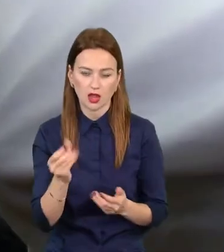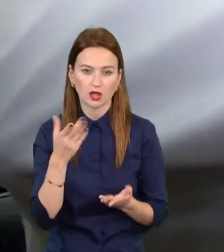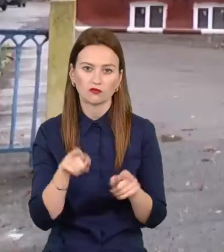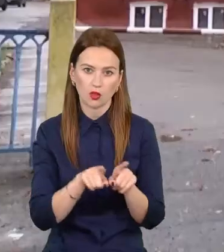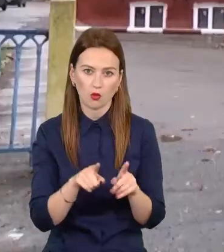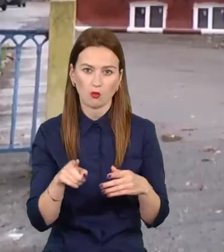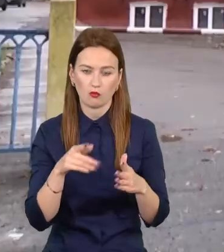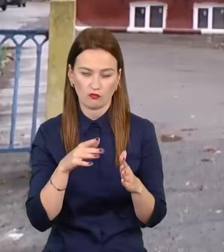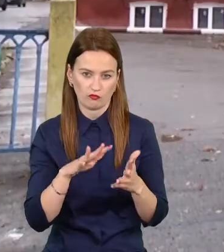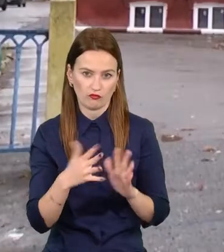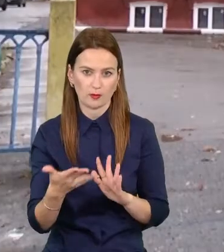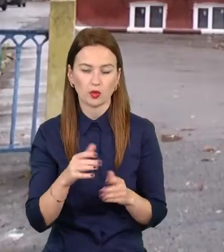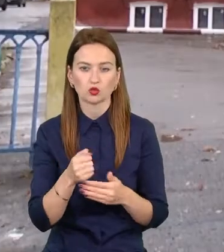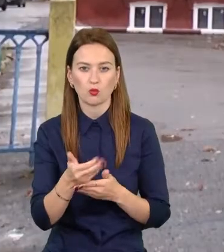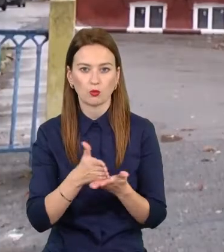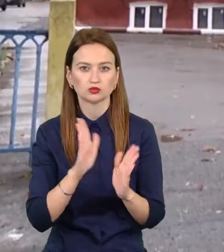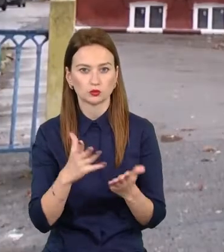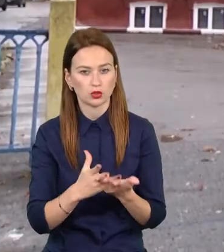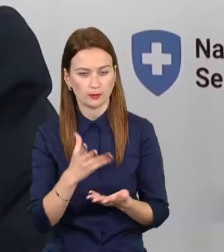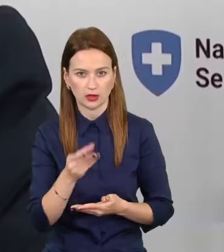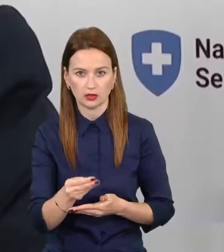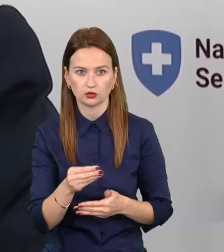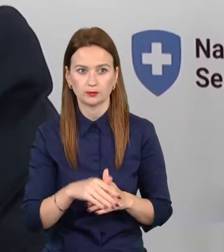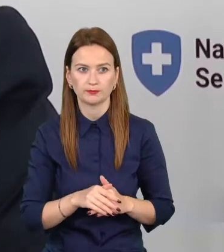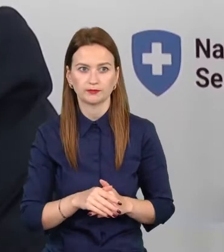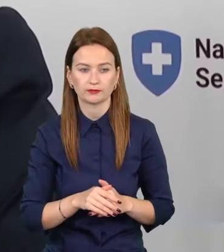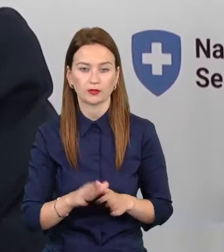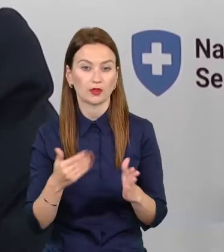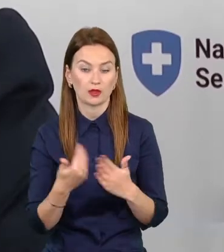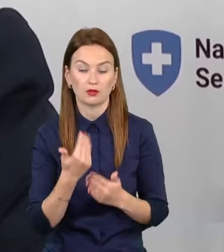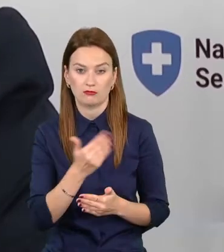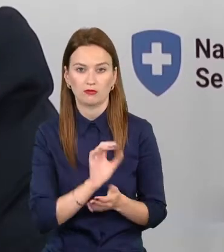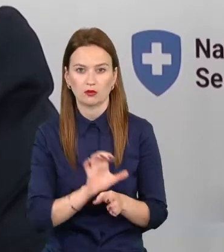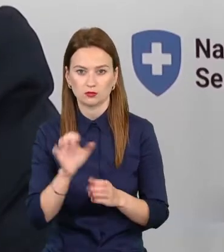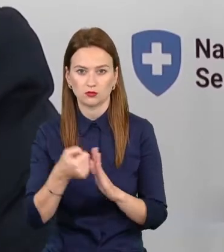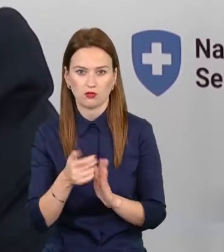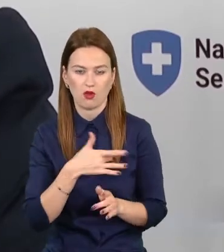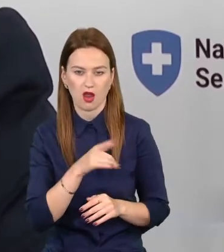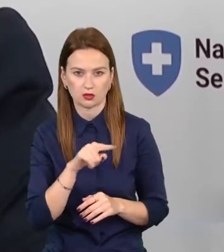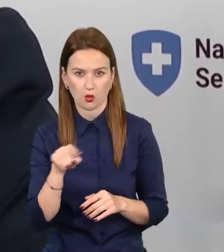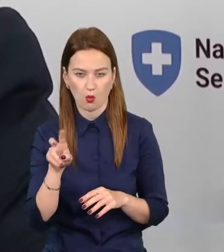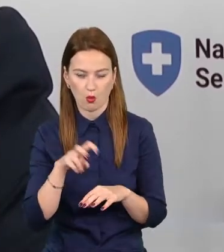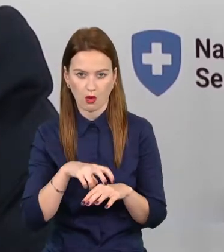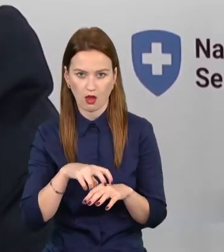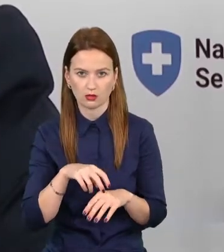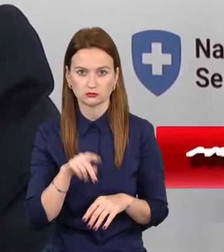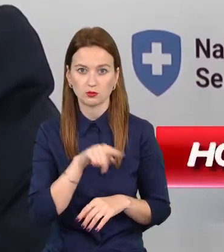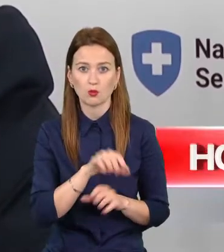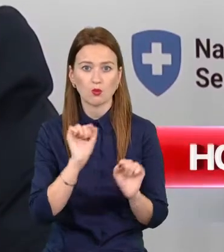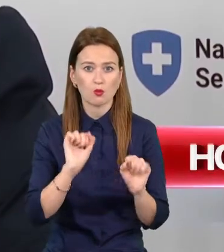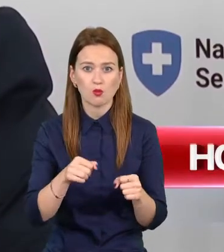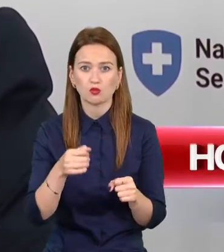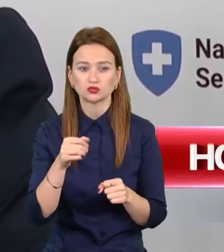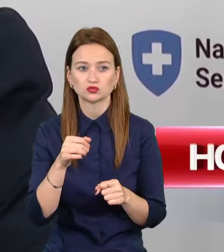що у такому випадку послуга для пацієнта буде платною. От вам направили до кардіолога, наприклад, людину. Вона може вже не йти в